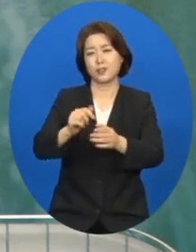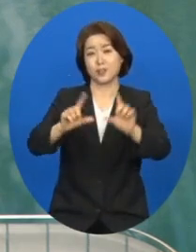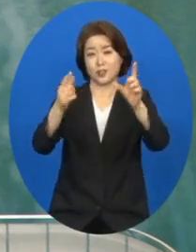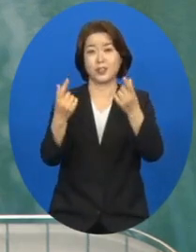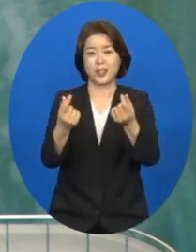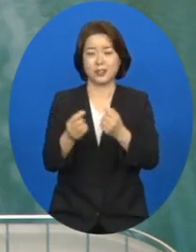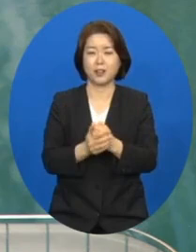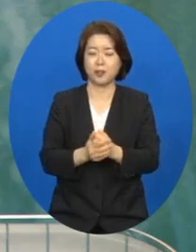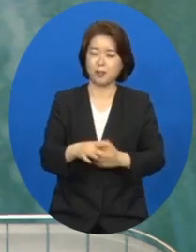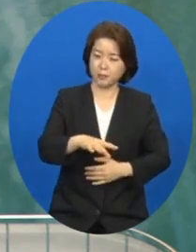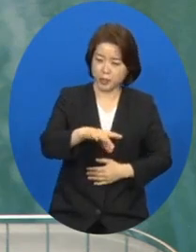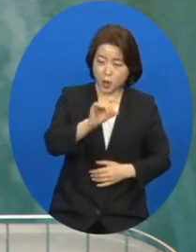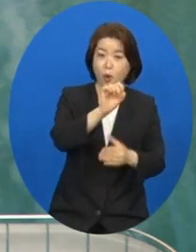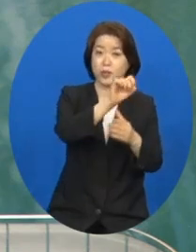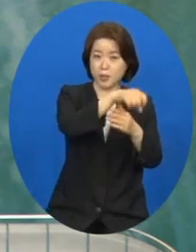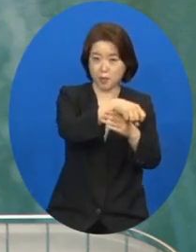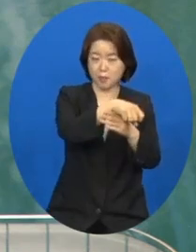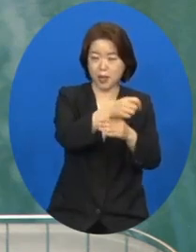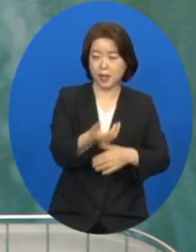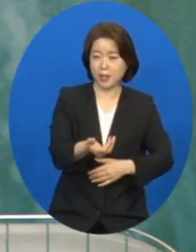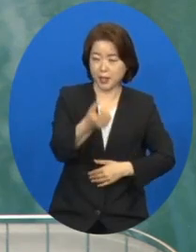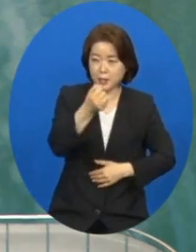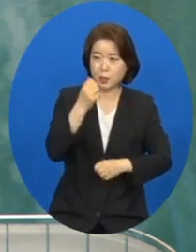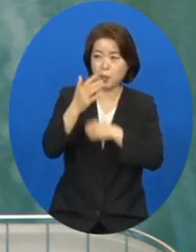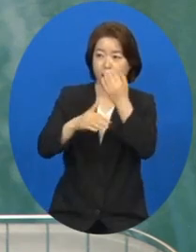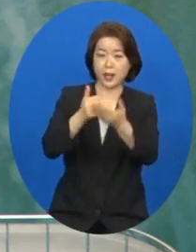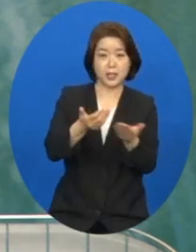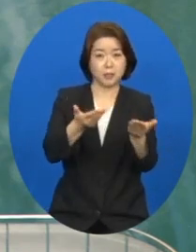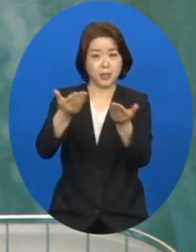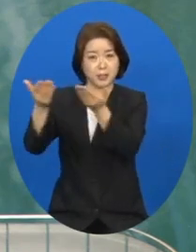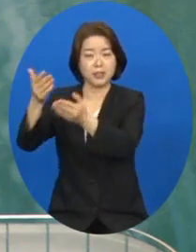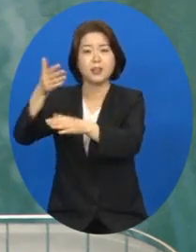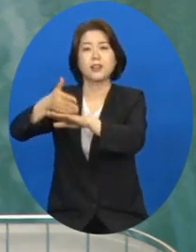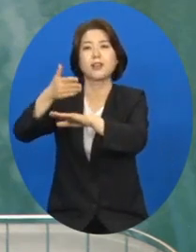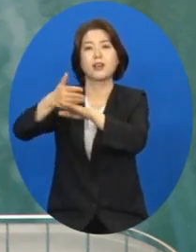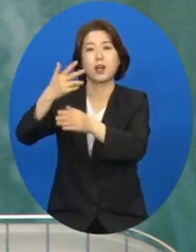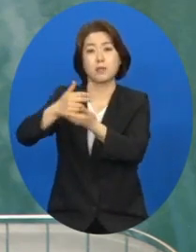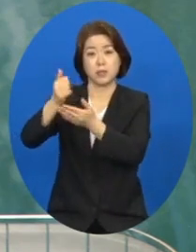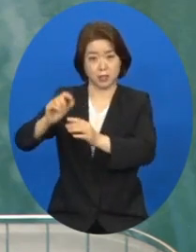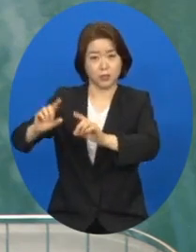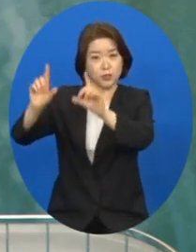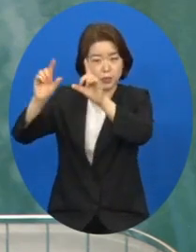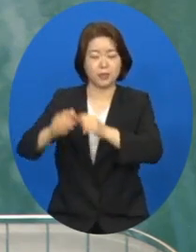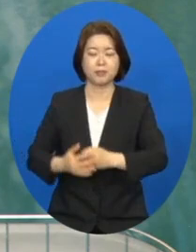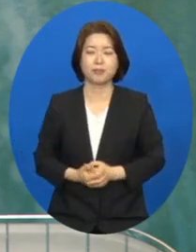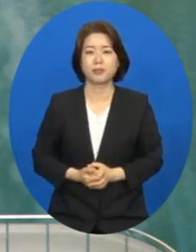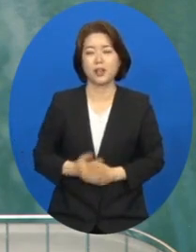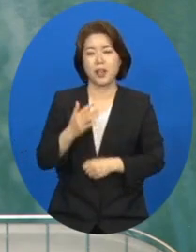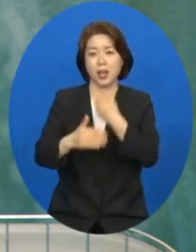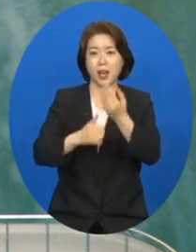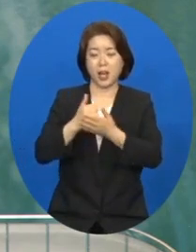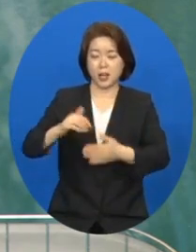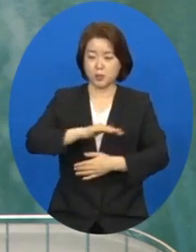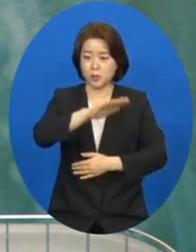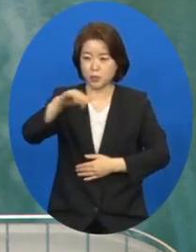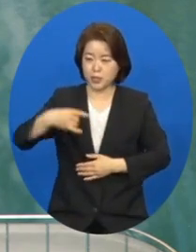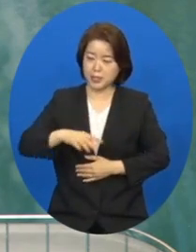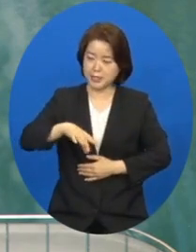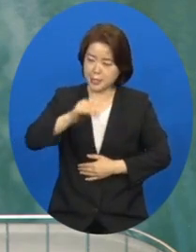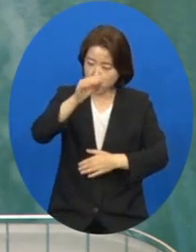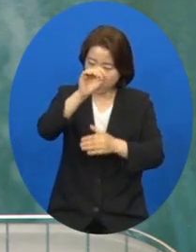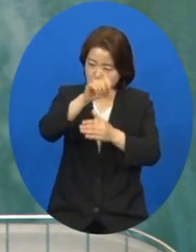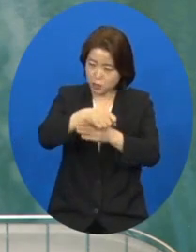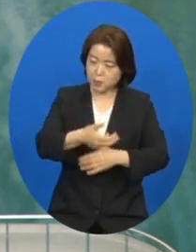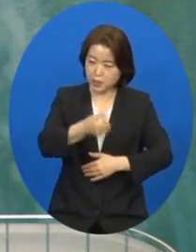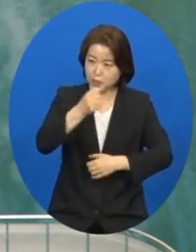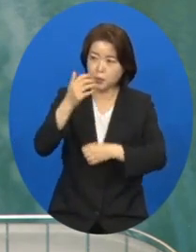그러니까 첫 열매를 가지고 하나님께 드리는 감사주일입니다. 하나님께서 첫 열매로 하나님께